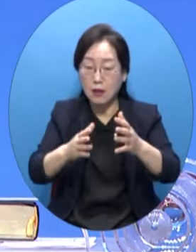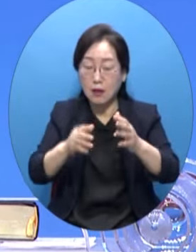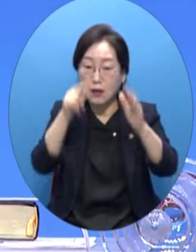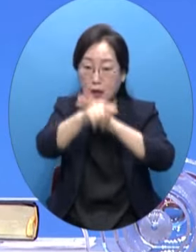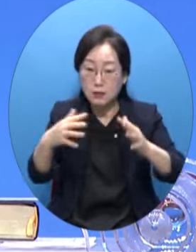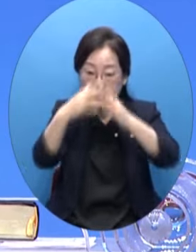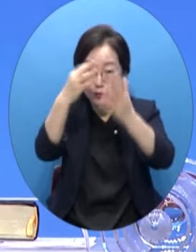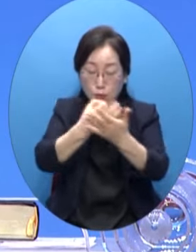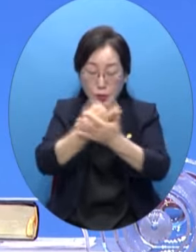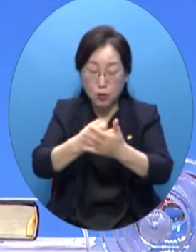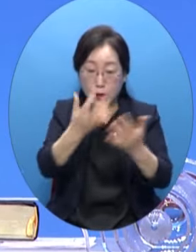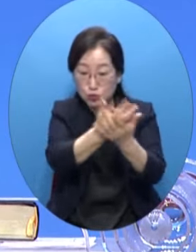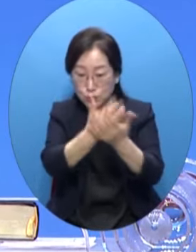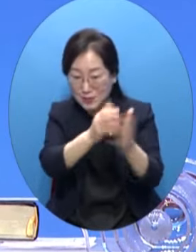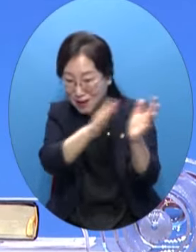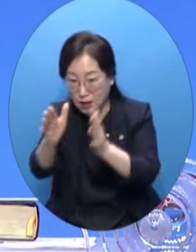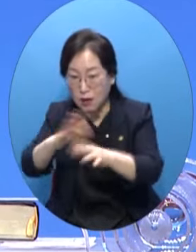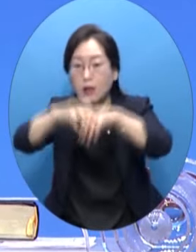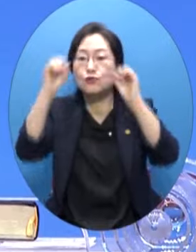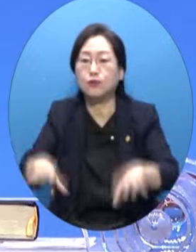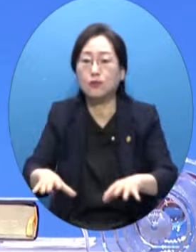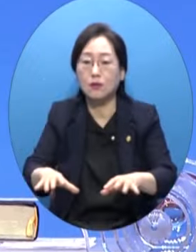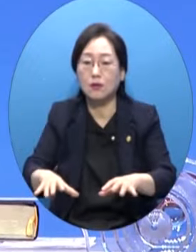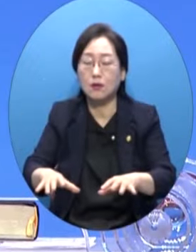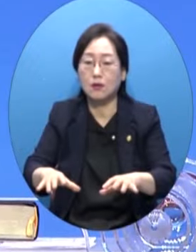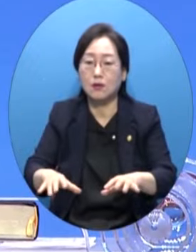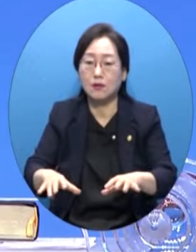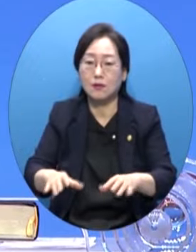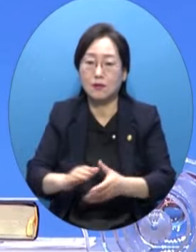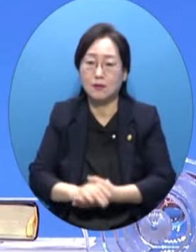하루아침에 그의 모든 꿈이 다 사라져버렸습니다.